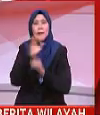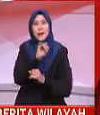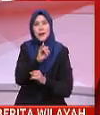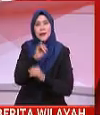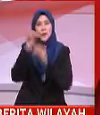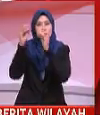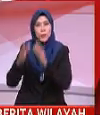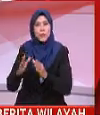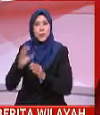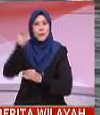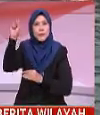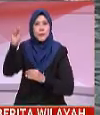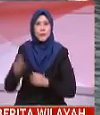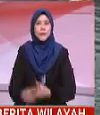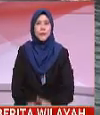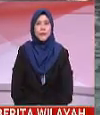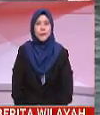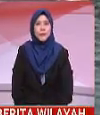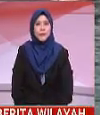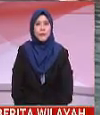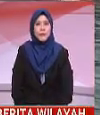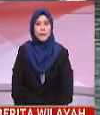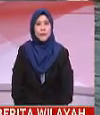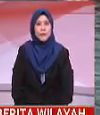AIGURU Sabah.